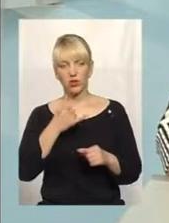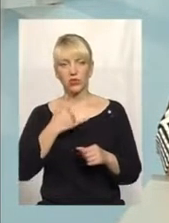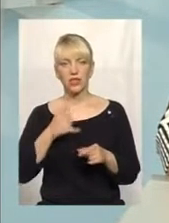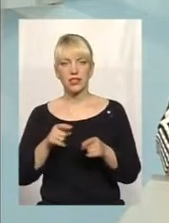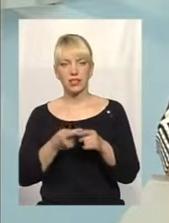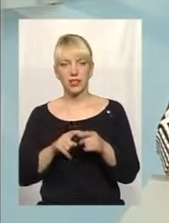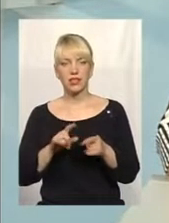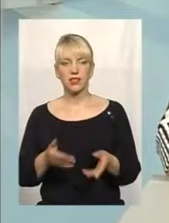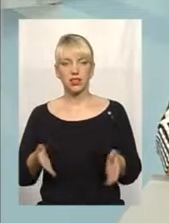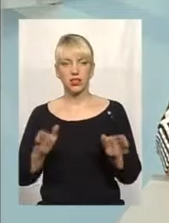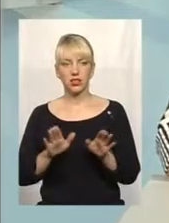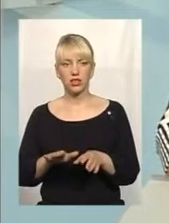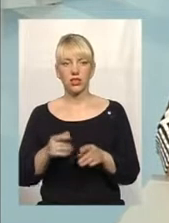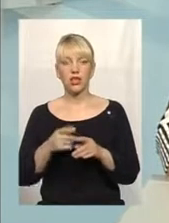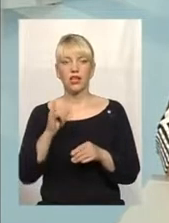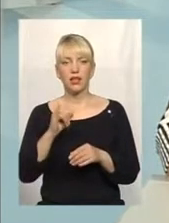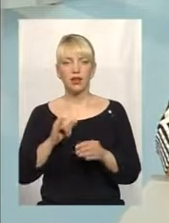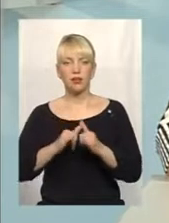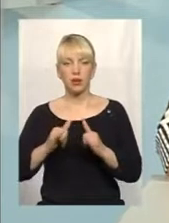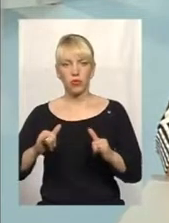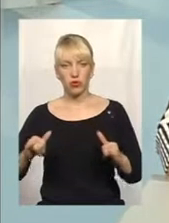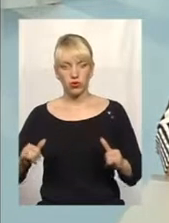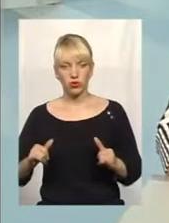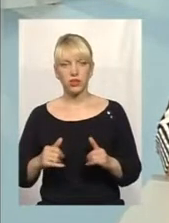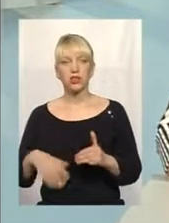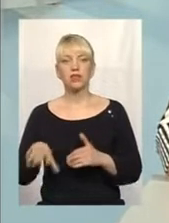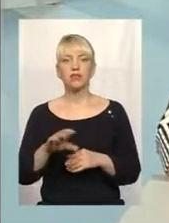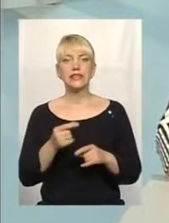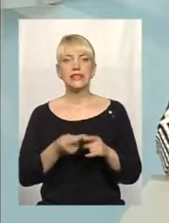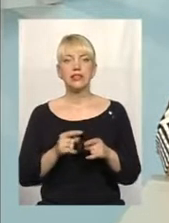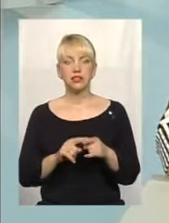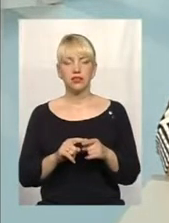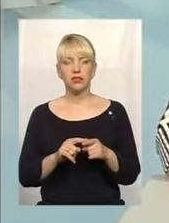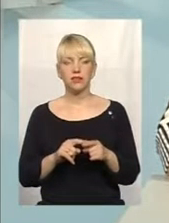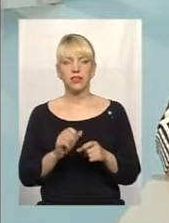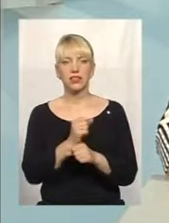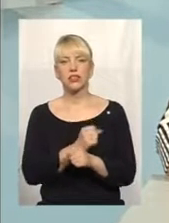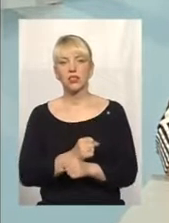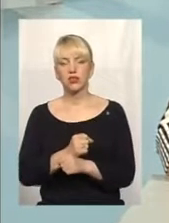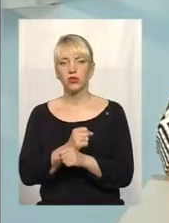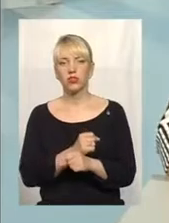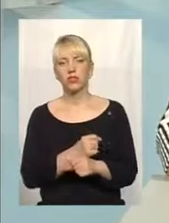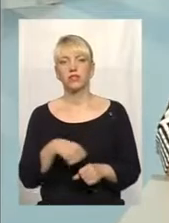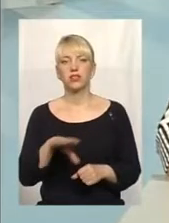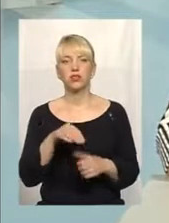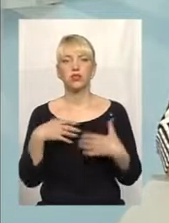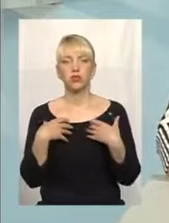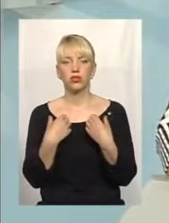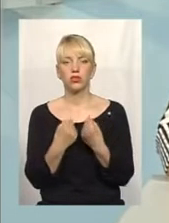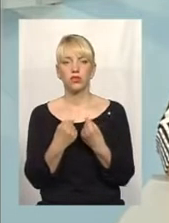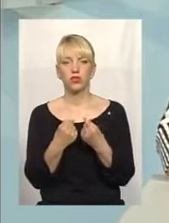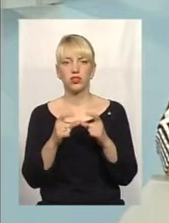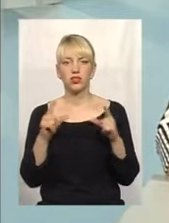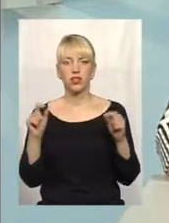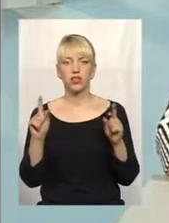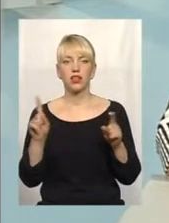навпаки, я би сказала, воно навіть примножується. Тобто всі ті санаторії, всі оздоровчі заклади, які функціонали,